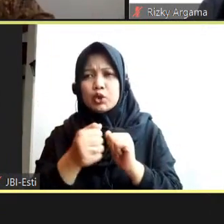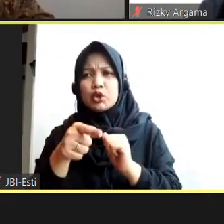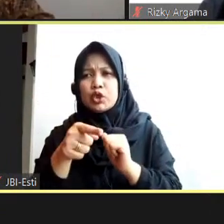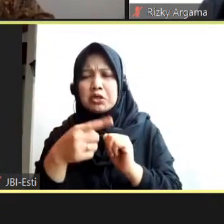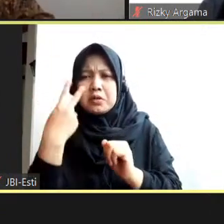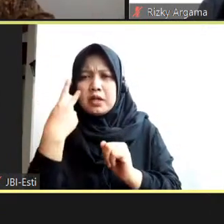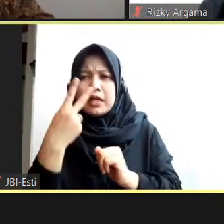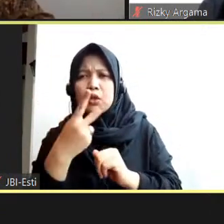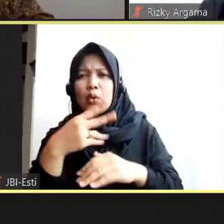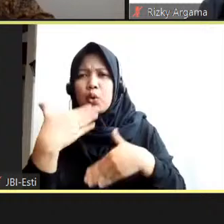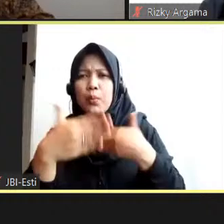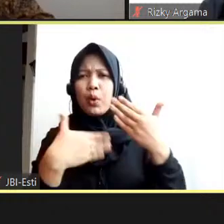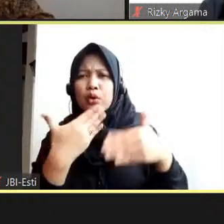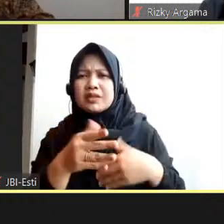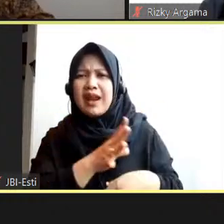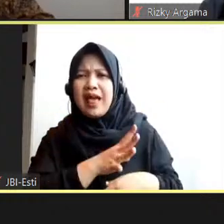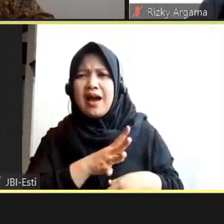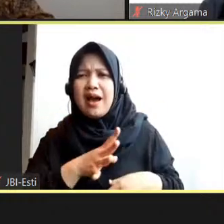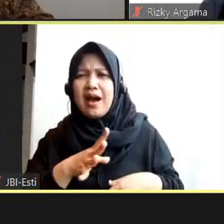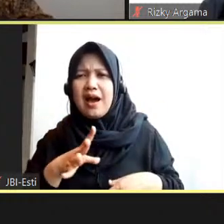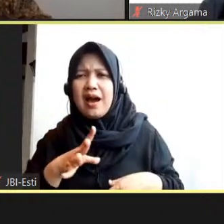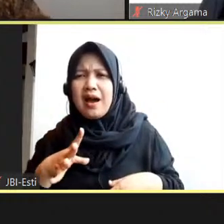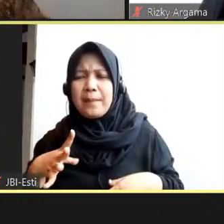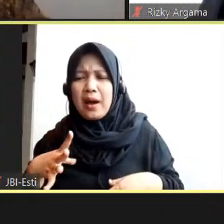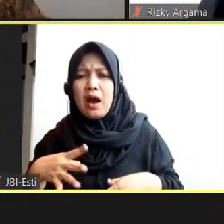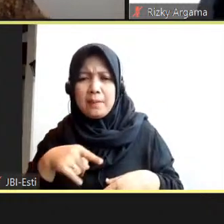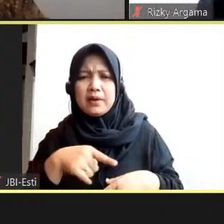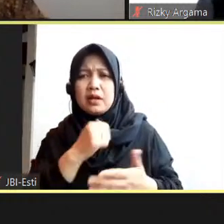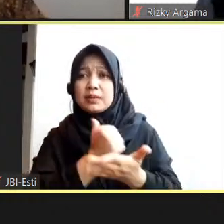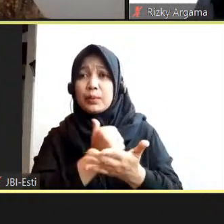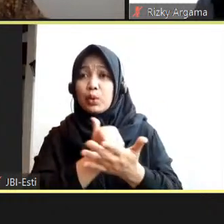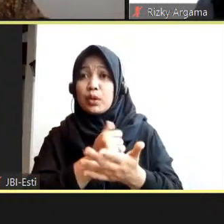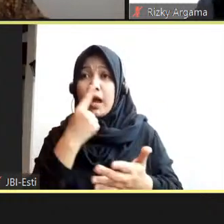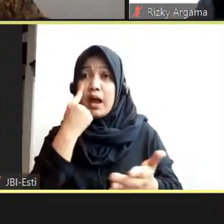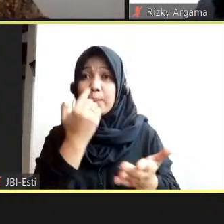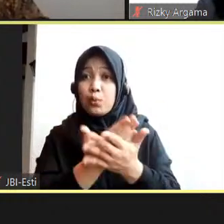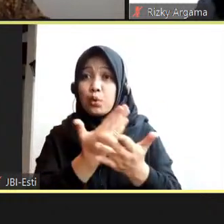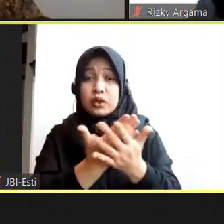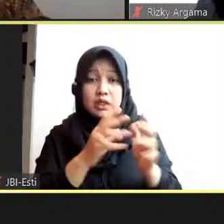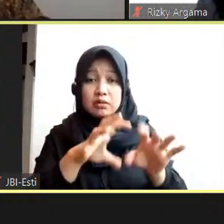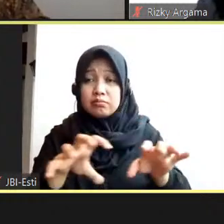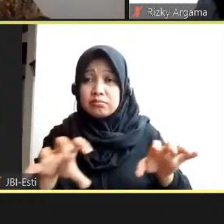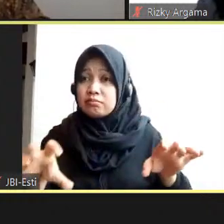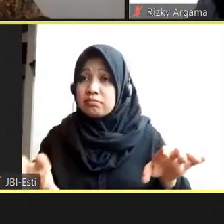lama, sekalipun barang bukti sebetulnya sudah ada di tangan kepolisian.